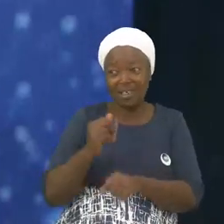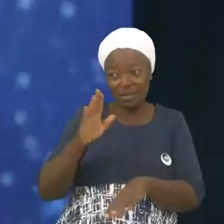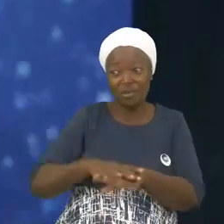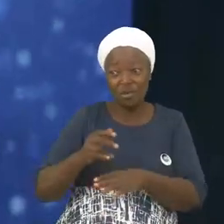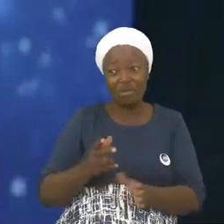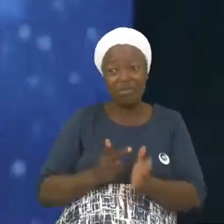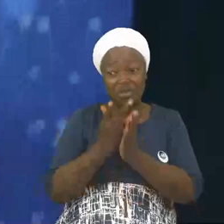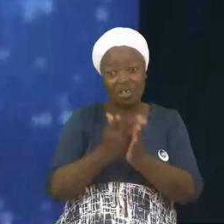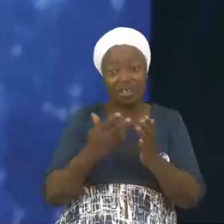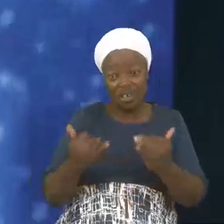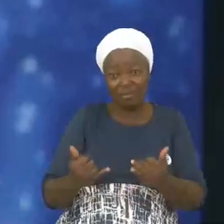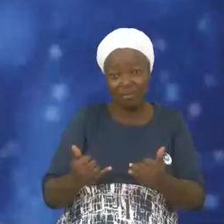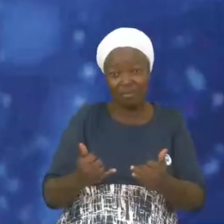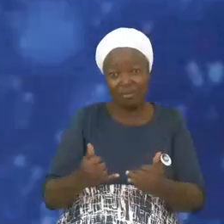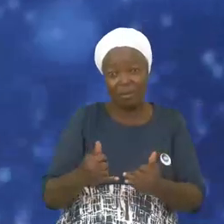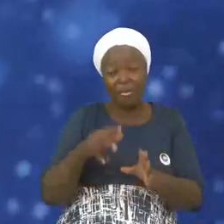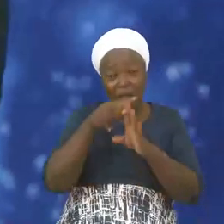Il a dit à Achab,